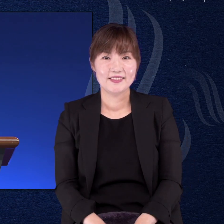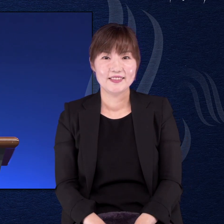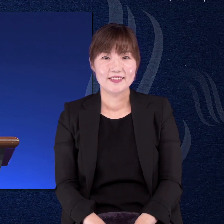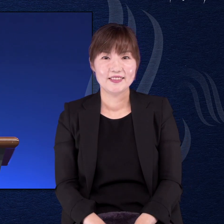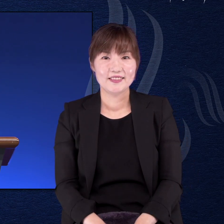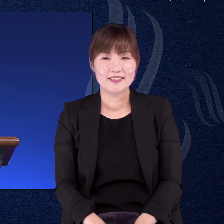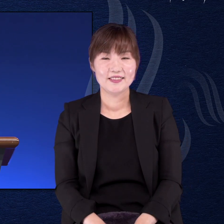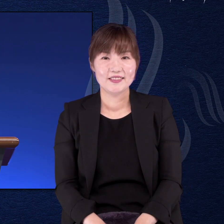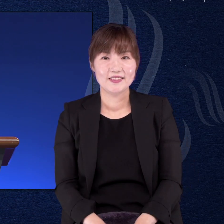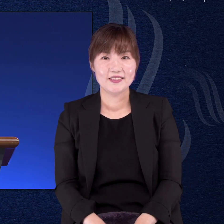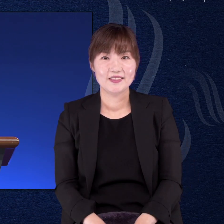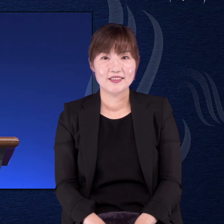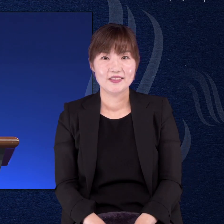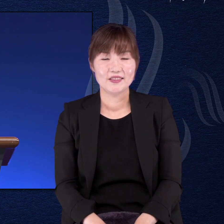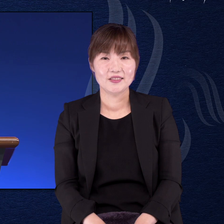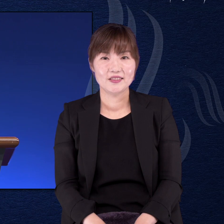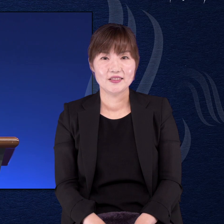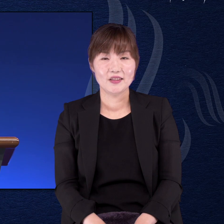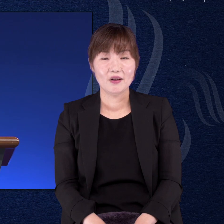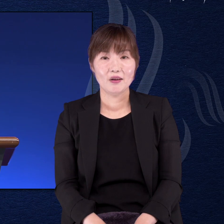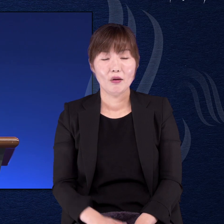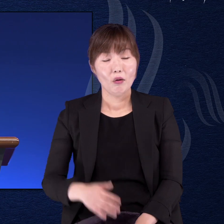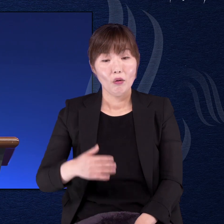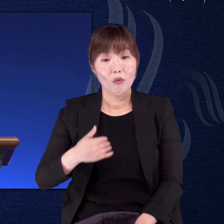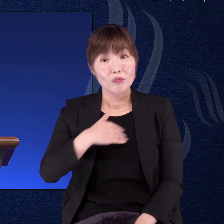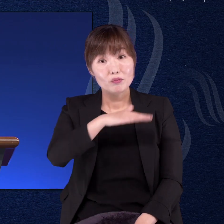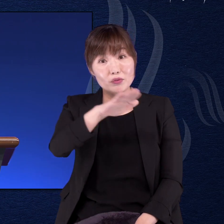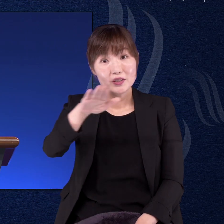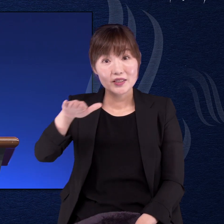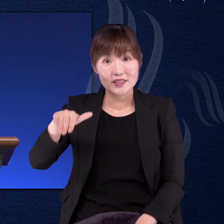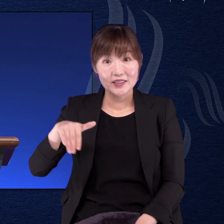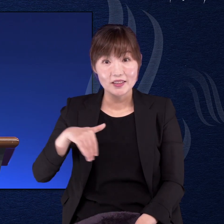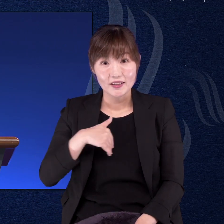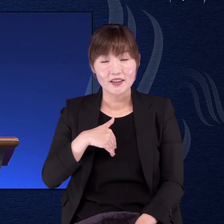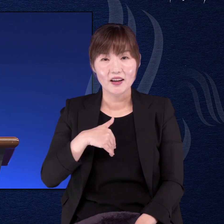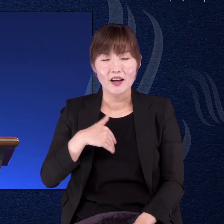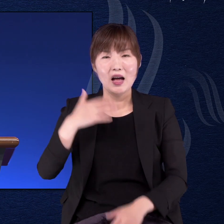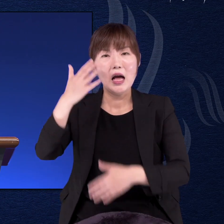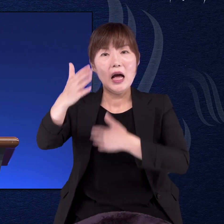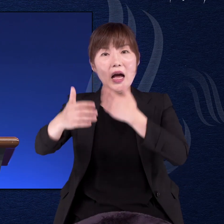왔잖아요. 순서대로 왔지만 사실 갈 때는 순서가 없습니다.